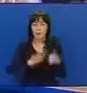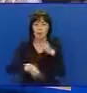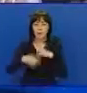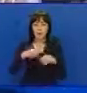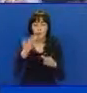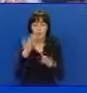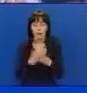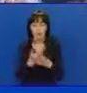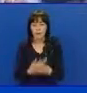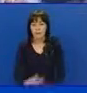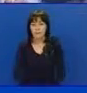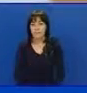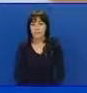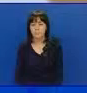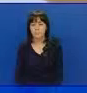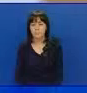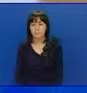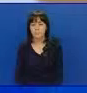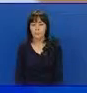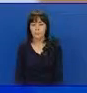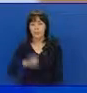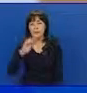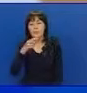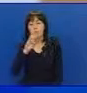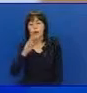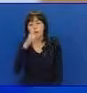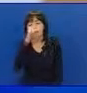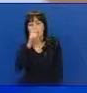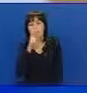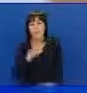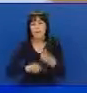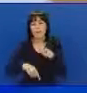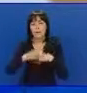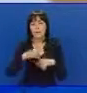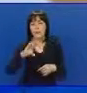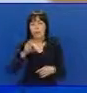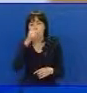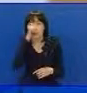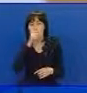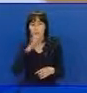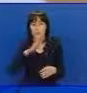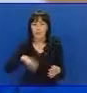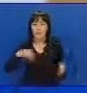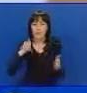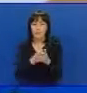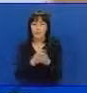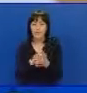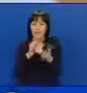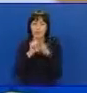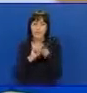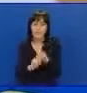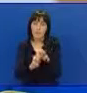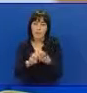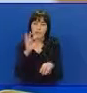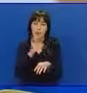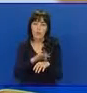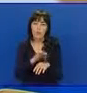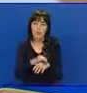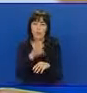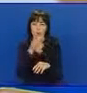берді. Биылдың бірінші қазанынан келесі жылдың сәуір айының аяғына дейін сол эпидемиялық кезең деп